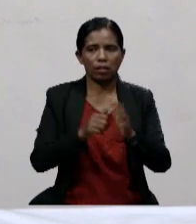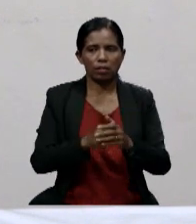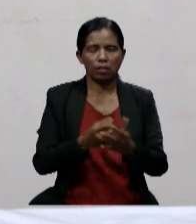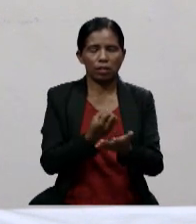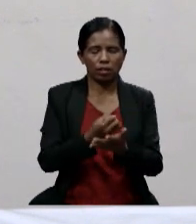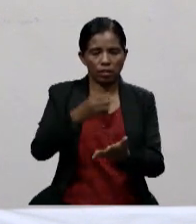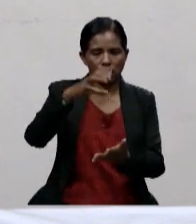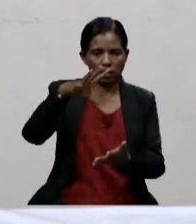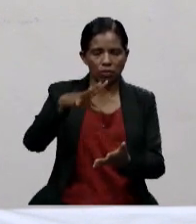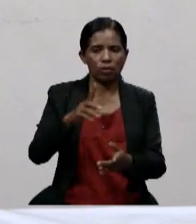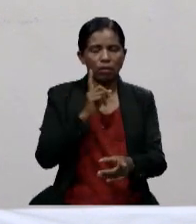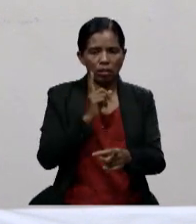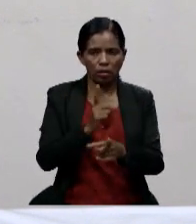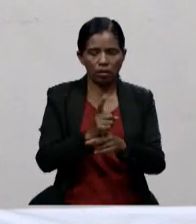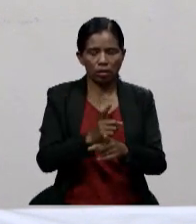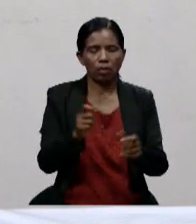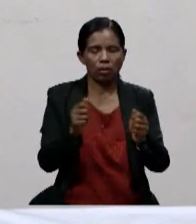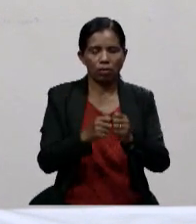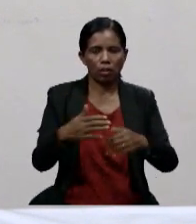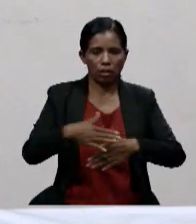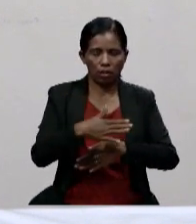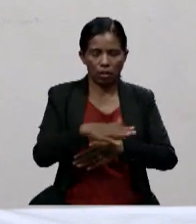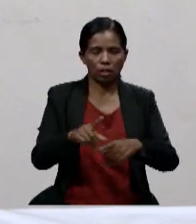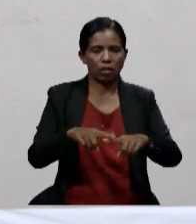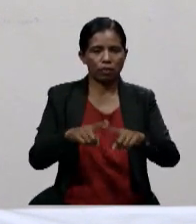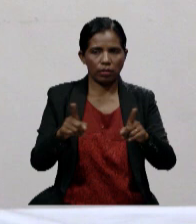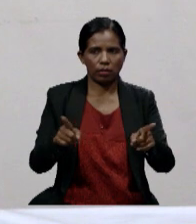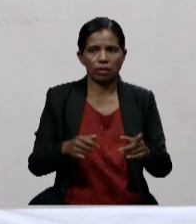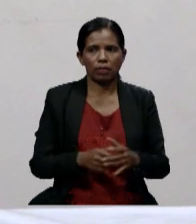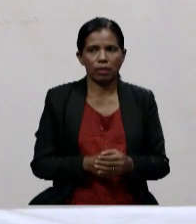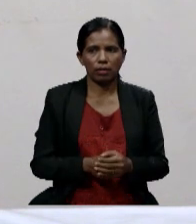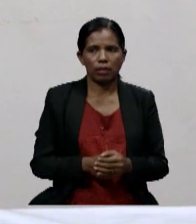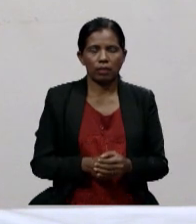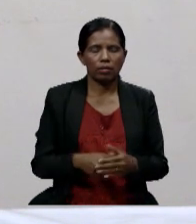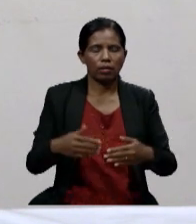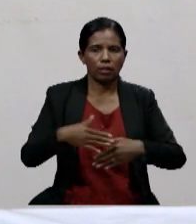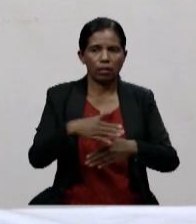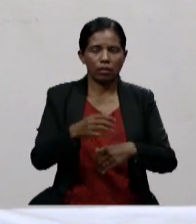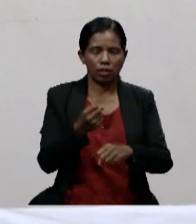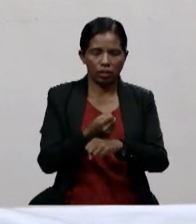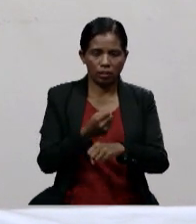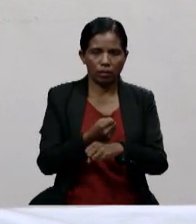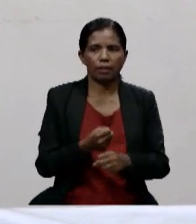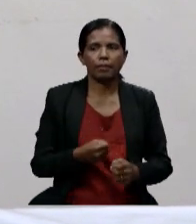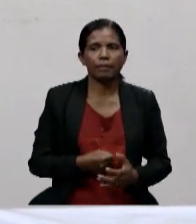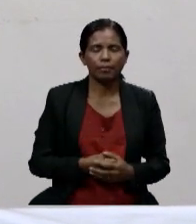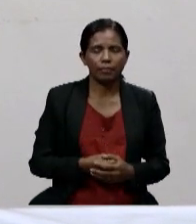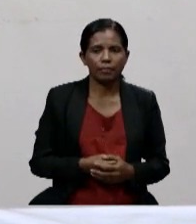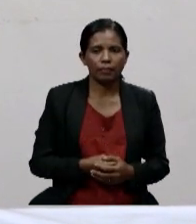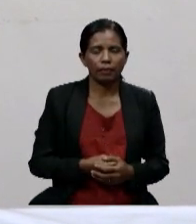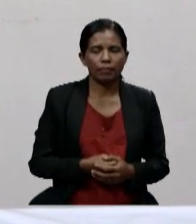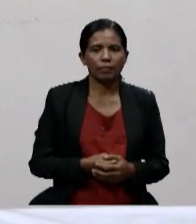ρίκου τέβες ο εσπίσεις ήκαν αχρού ενέν, ήκαν τα σινέν.